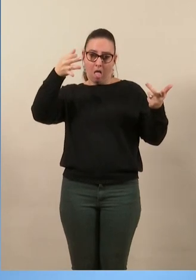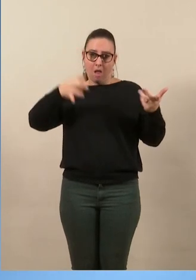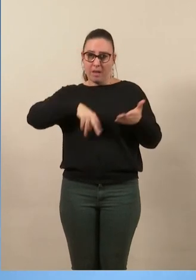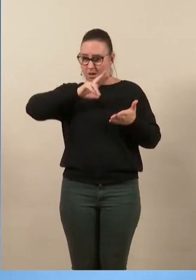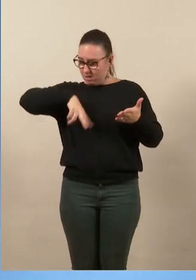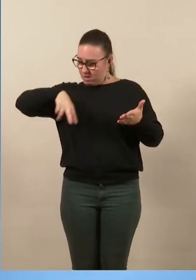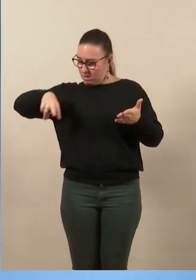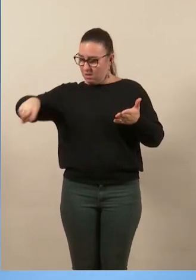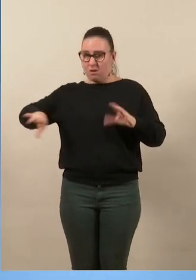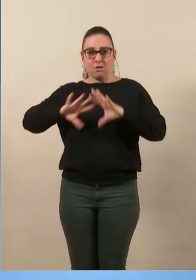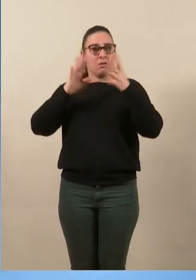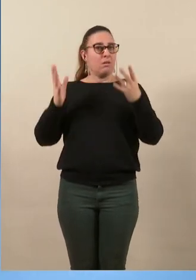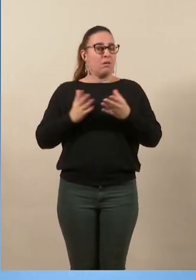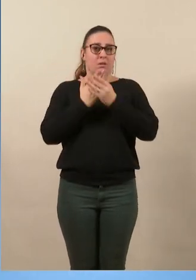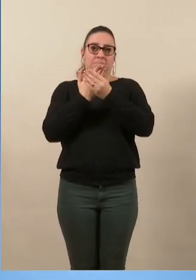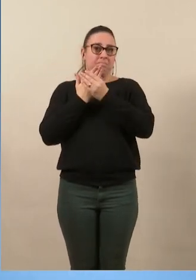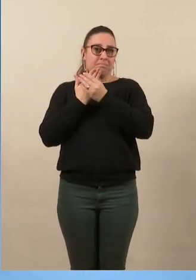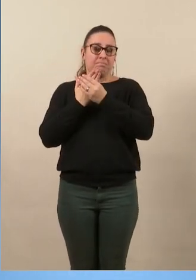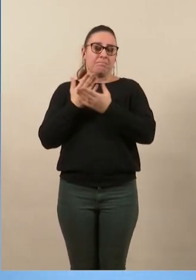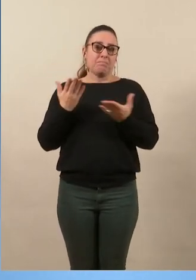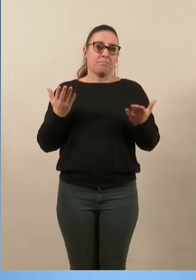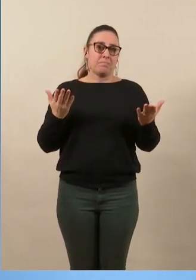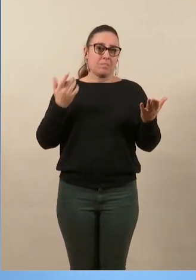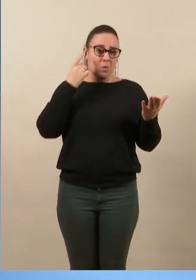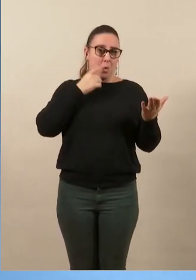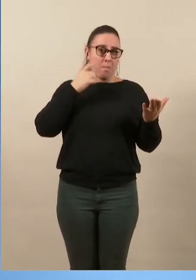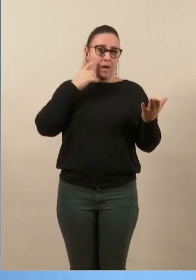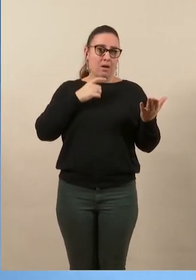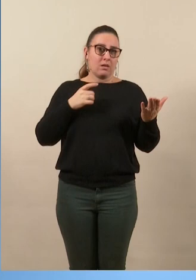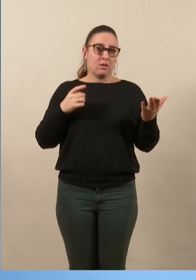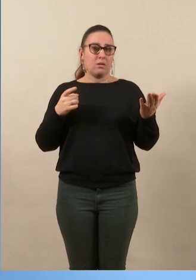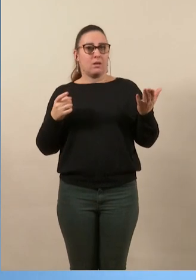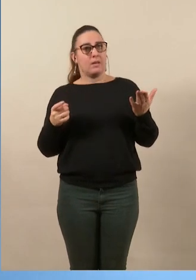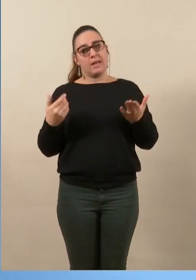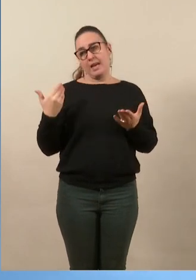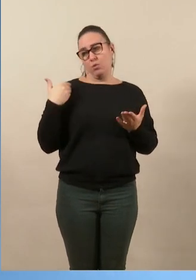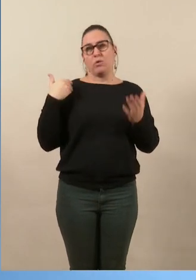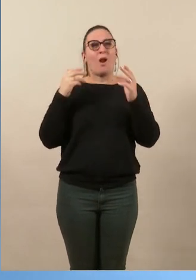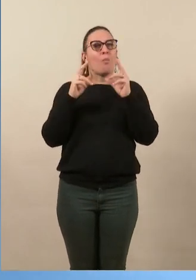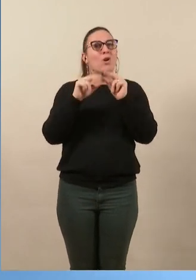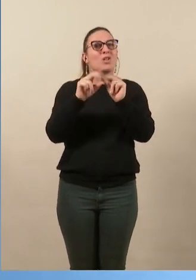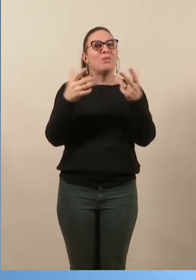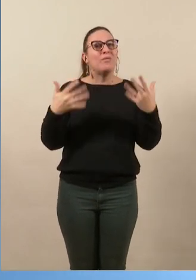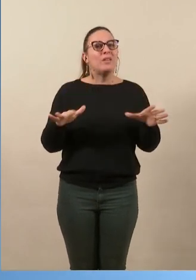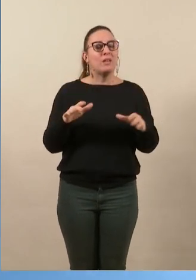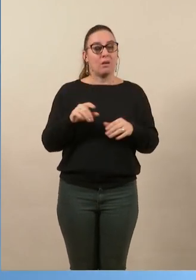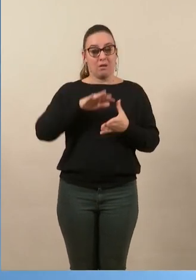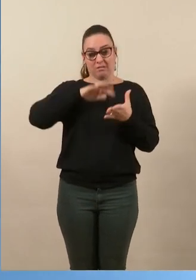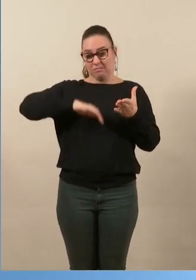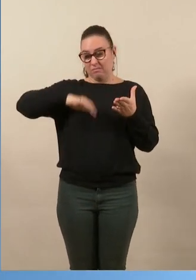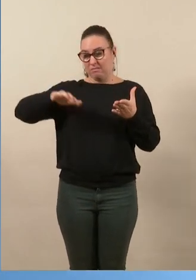je constate que le rapport est aussi et cela rejoint ce que je j'indiqué à l'instant il est aussi